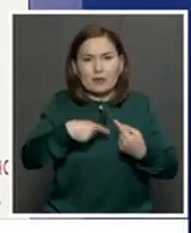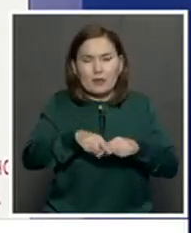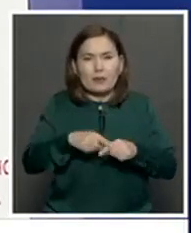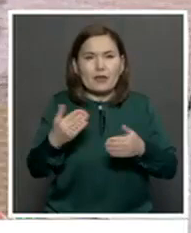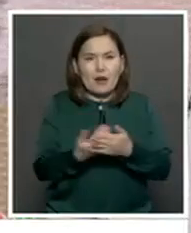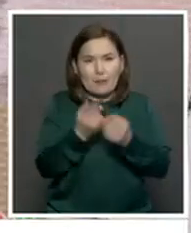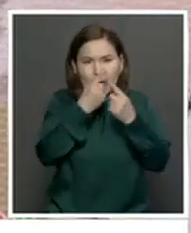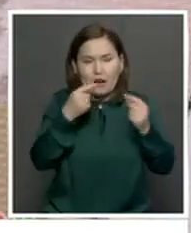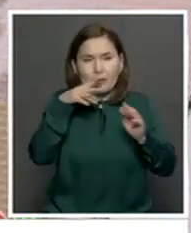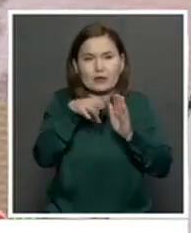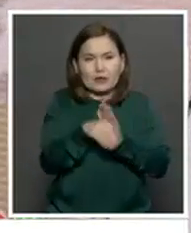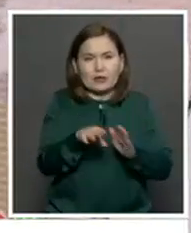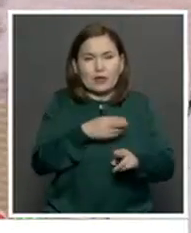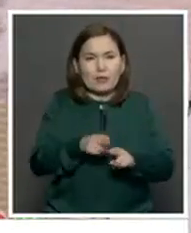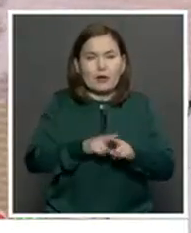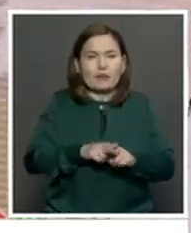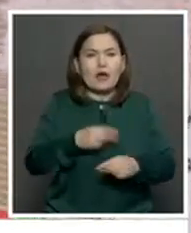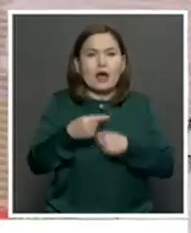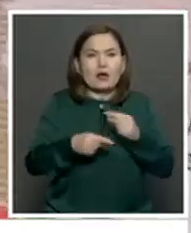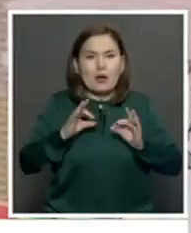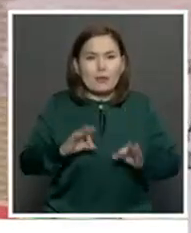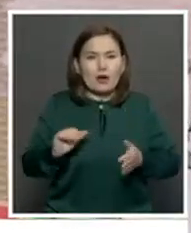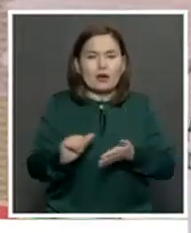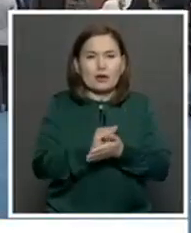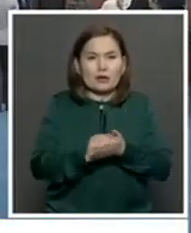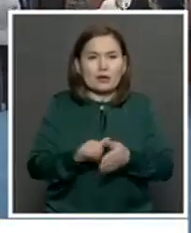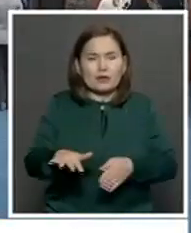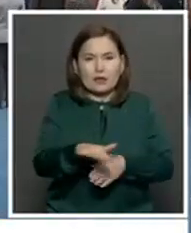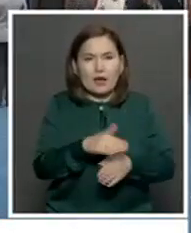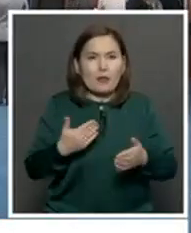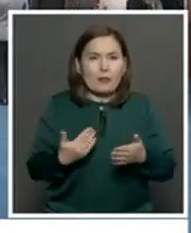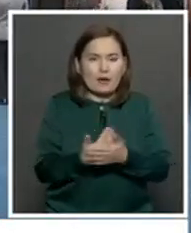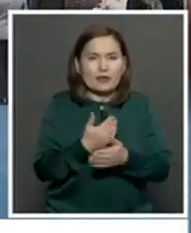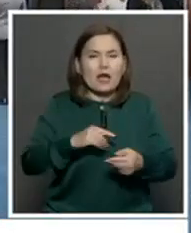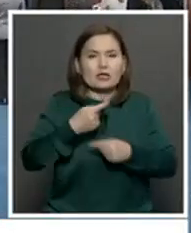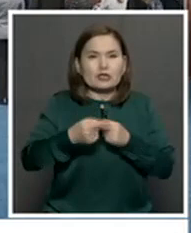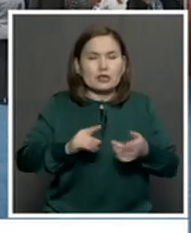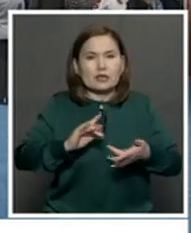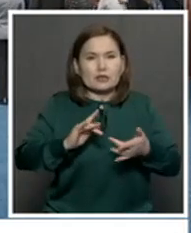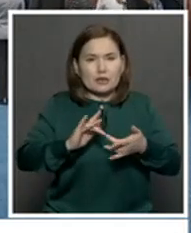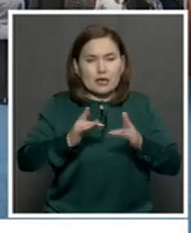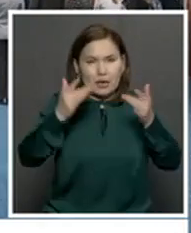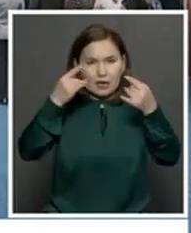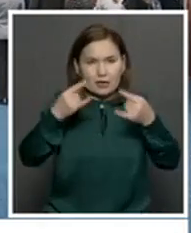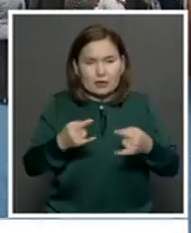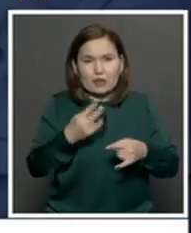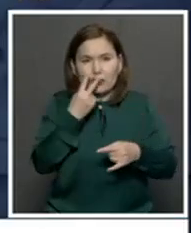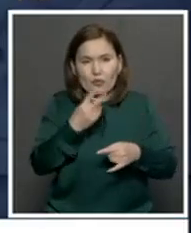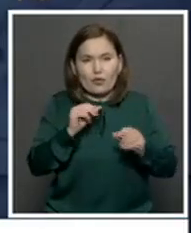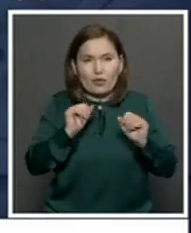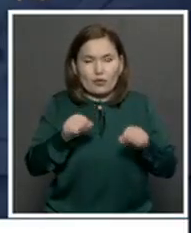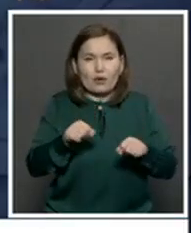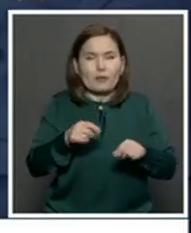органның мәліметтері жинақталған. Сол арқылы прокурор құжаттар мен айғақтық заттарды онлайн көріп, істі қашықтан бақылай алады.